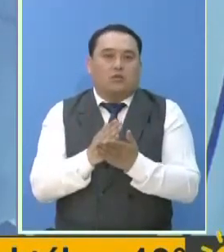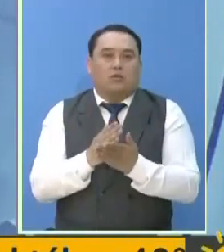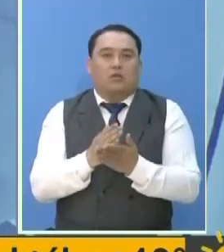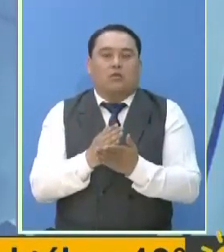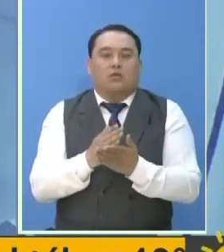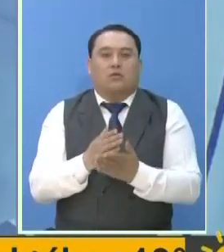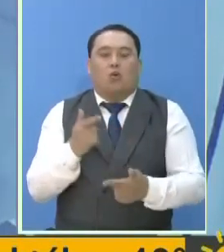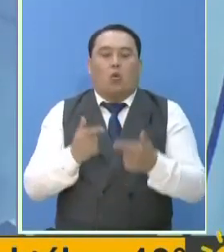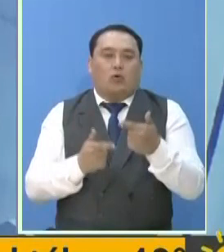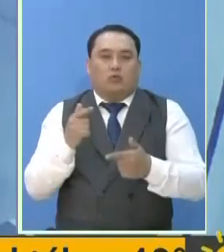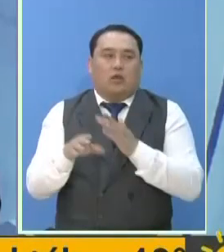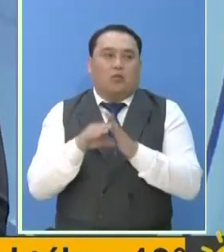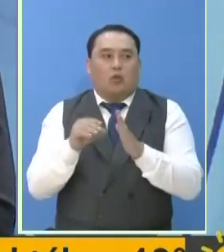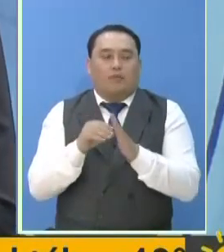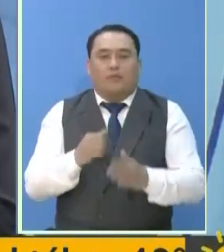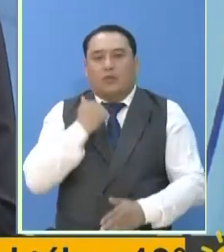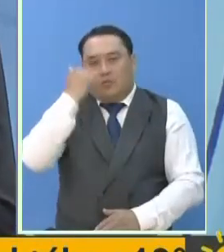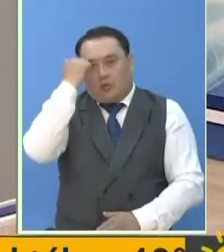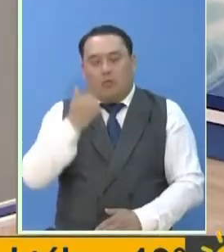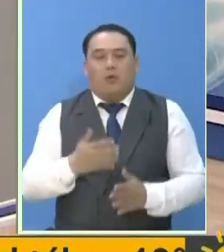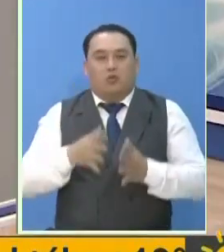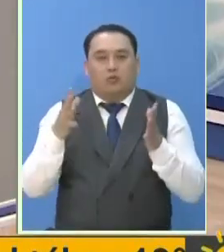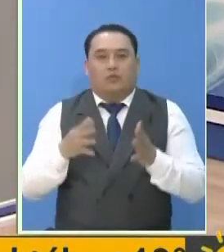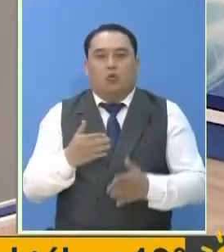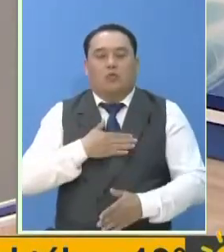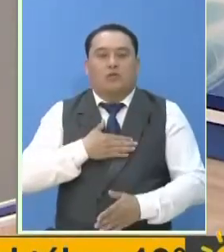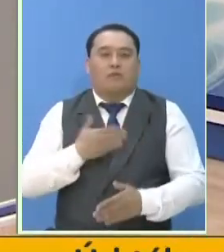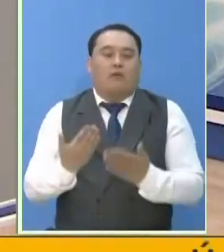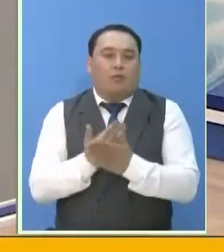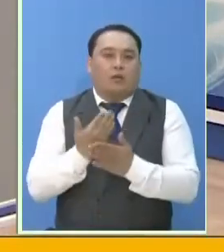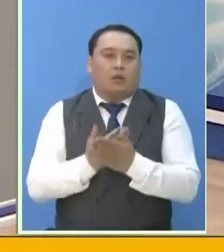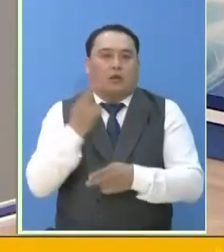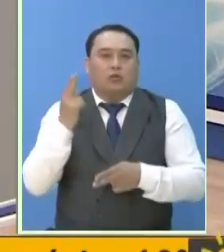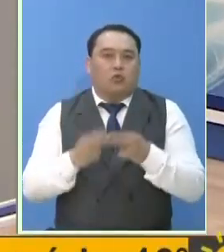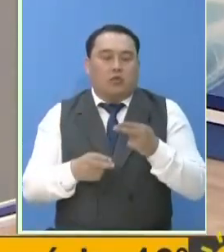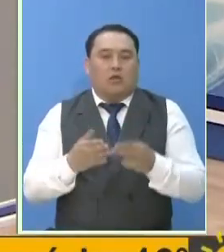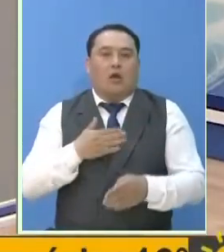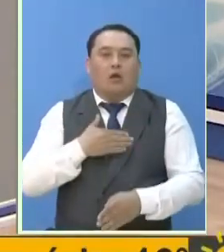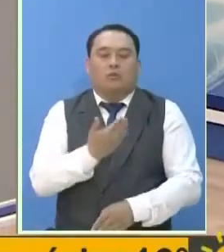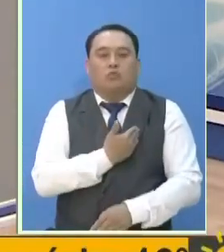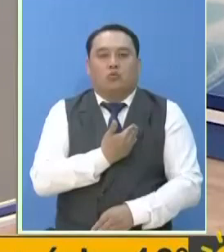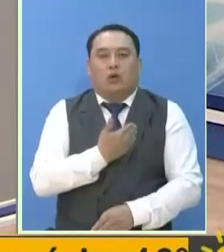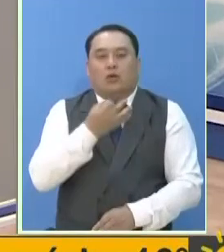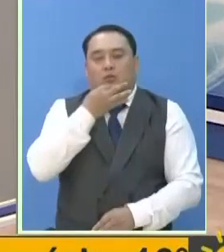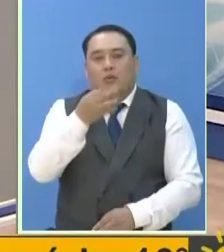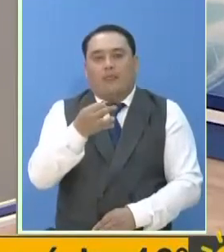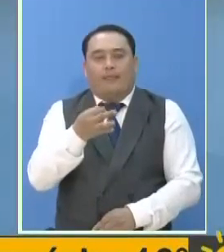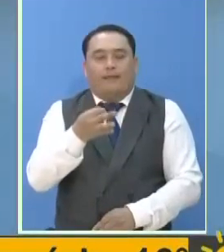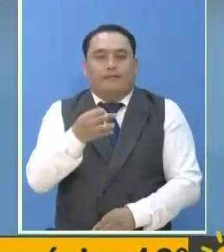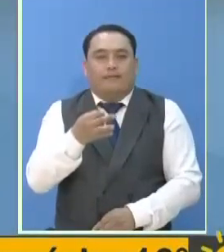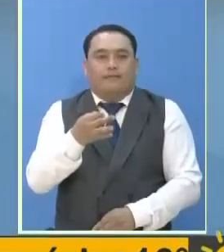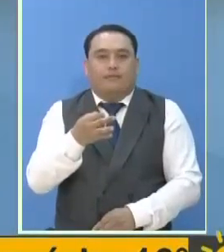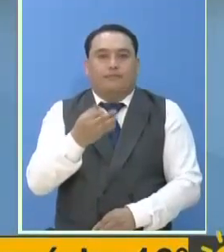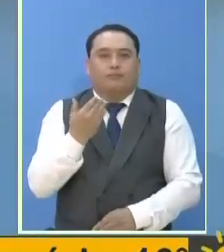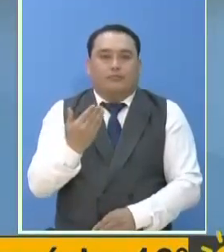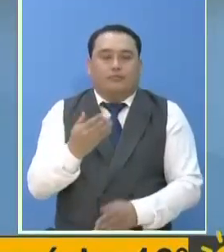на конкурсных отборах. Спасибо большое. К сожалению, время нашего прямого эфира подходит к своему завершению. Я буквально, прежде чем